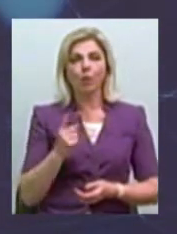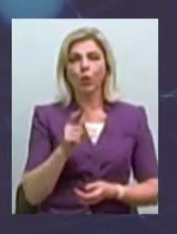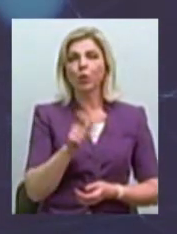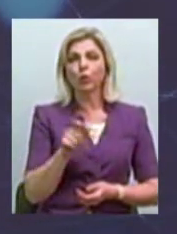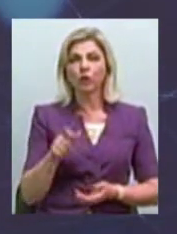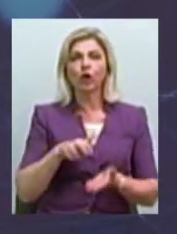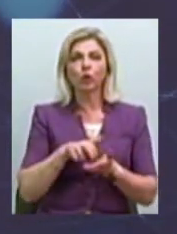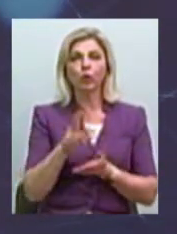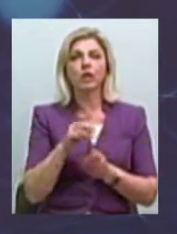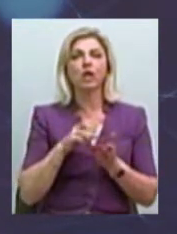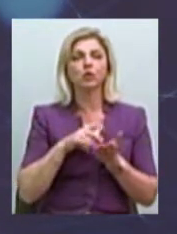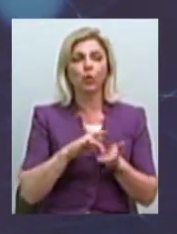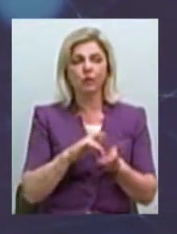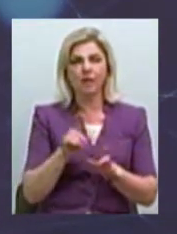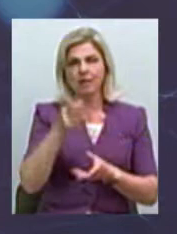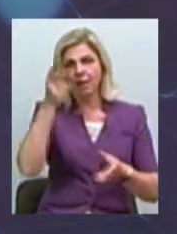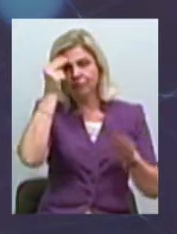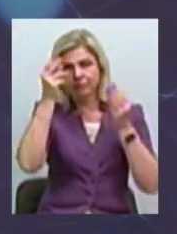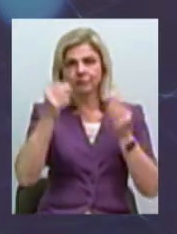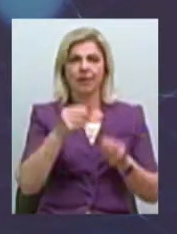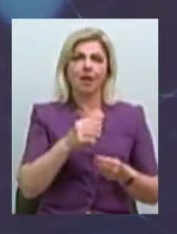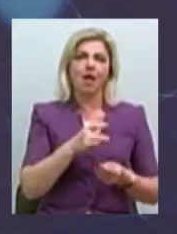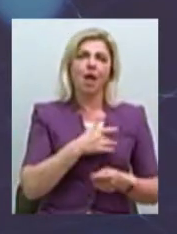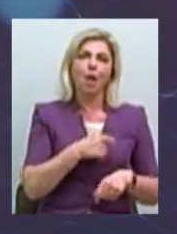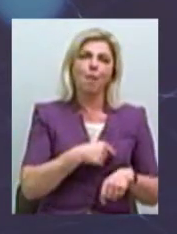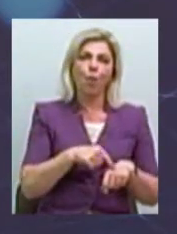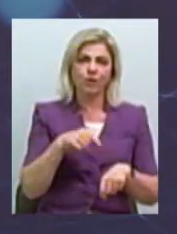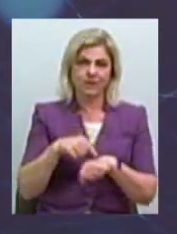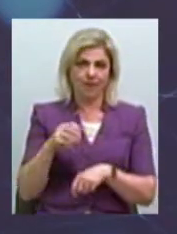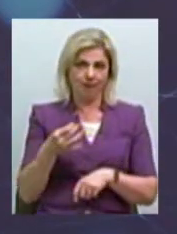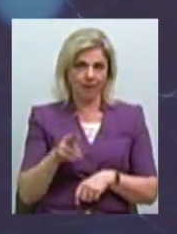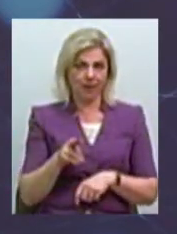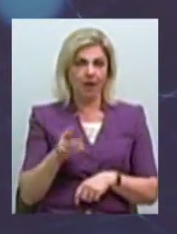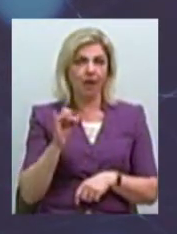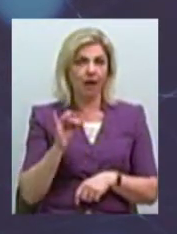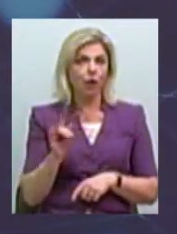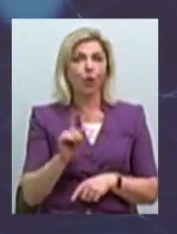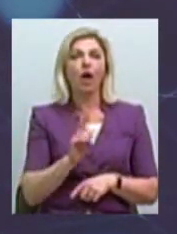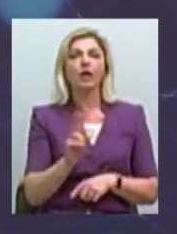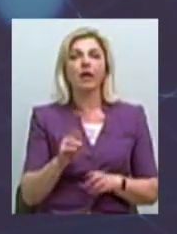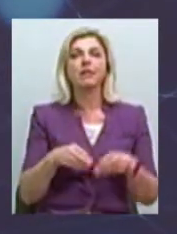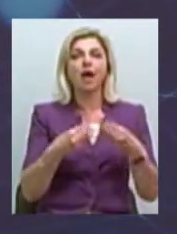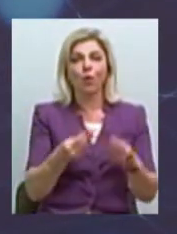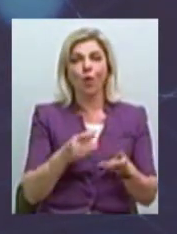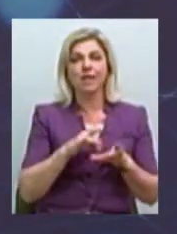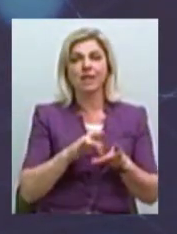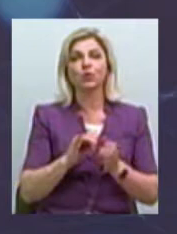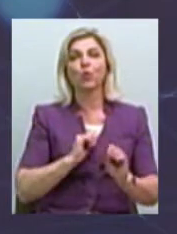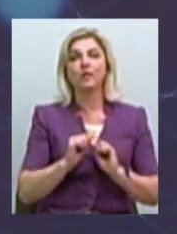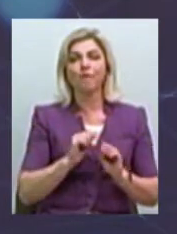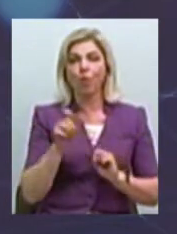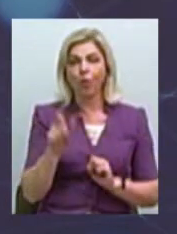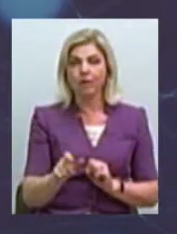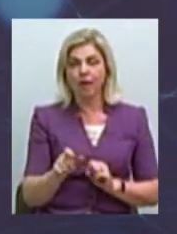йдуть на екскурсію за враженням, за емоціями, які передає саме гід-екскурсовод. І тому мені здається,